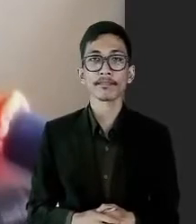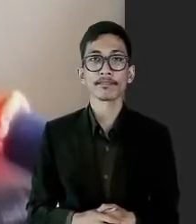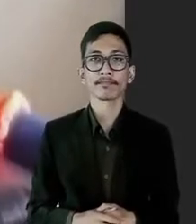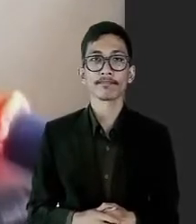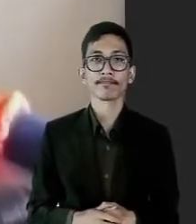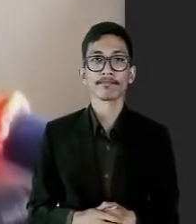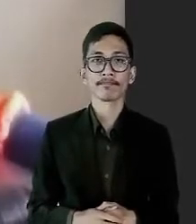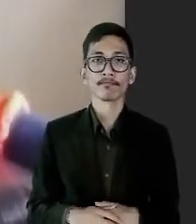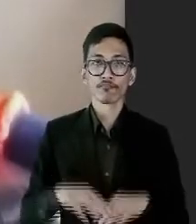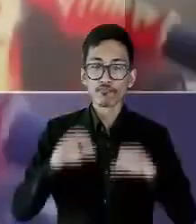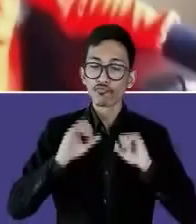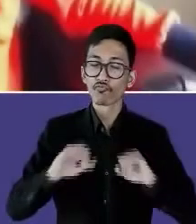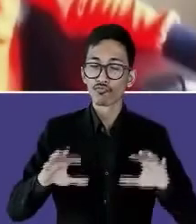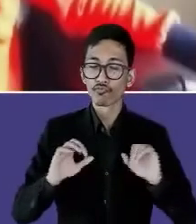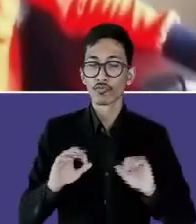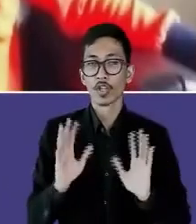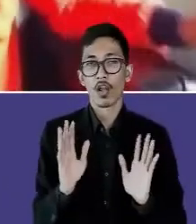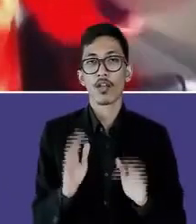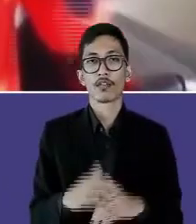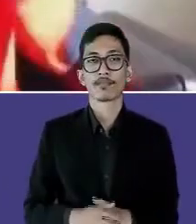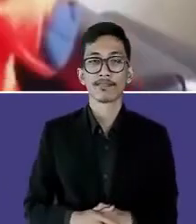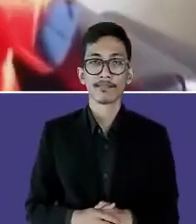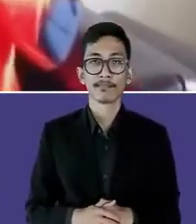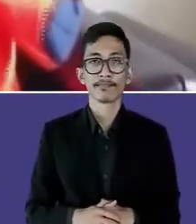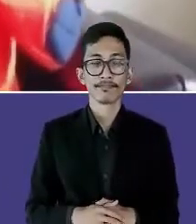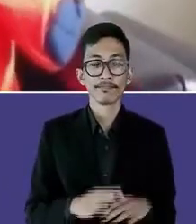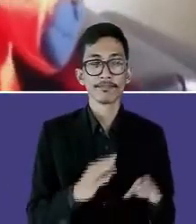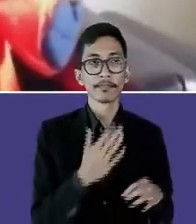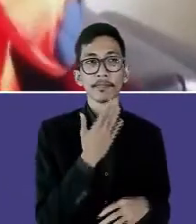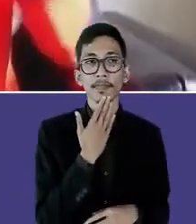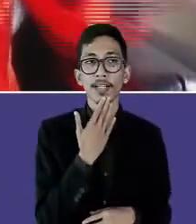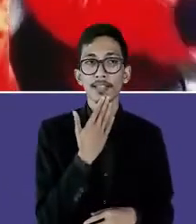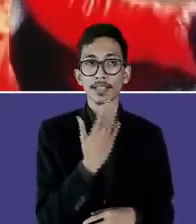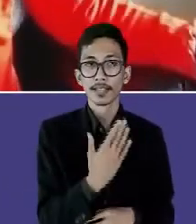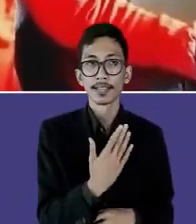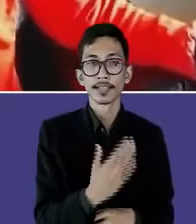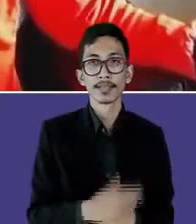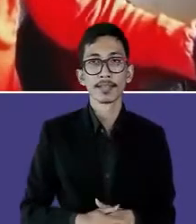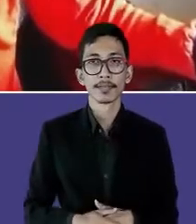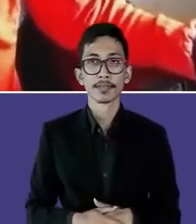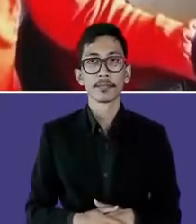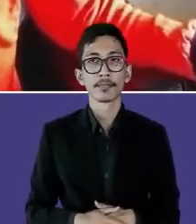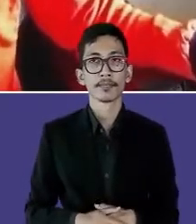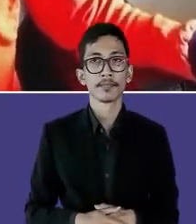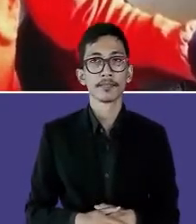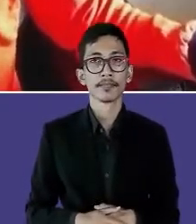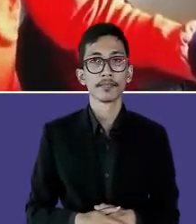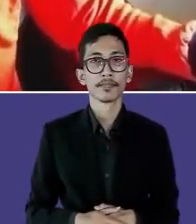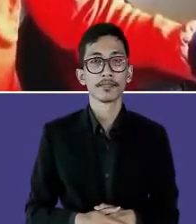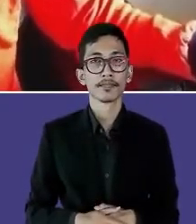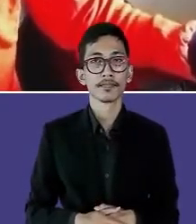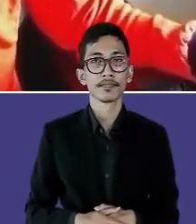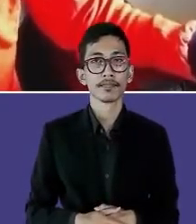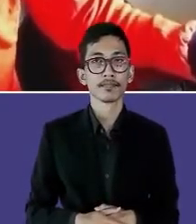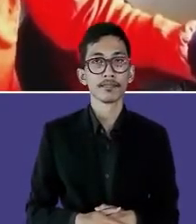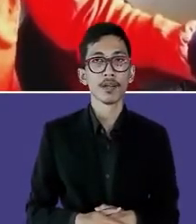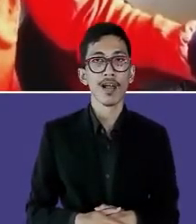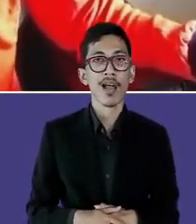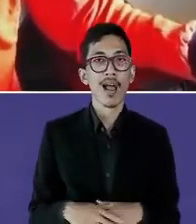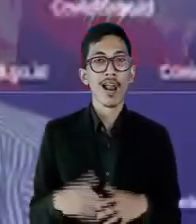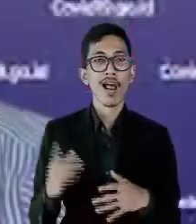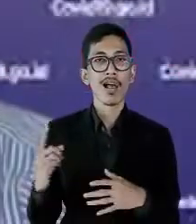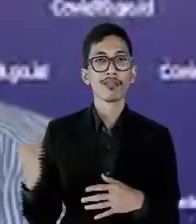sampaikan sementara. Baik, terima kasih Pak Joni. Sebelum saya bertanya lebih lanjut, sudah ada